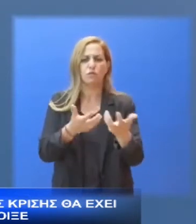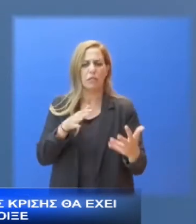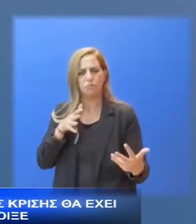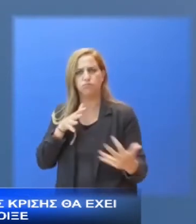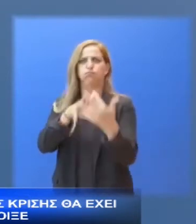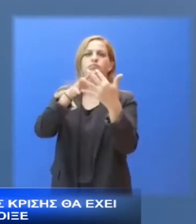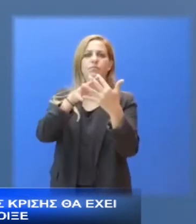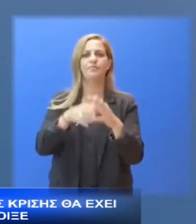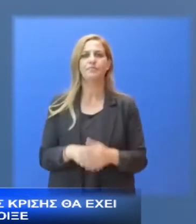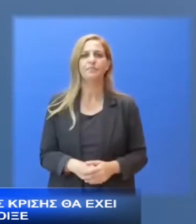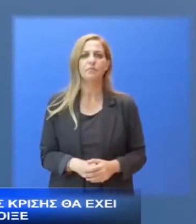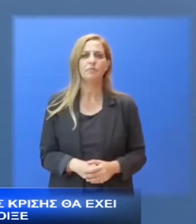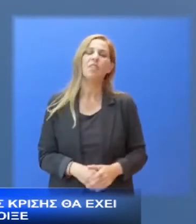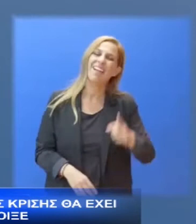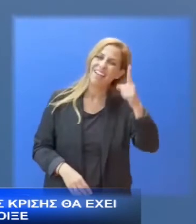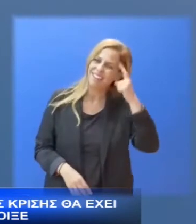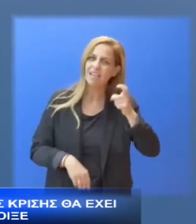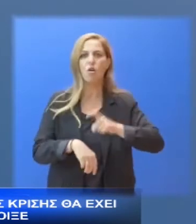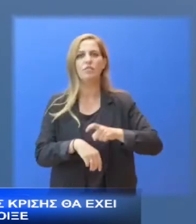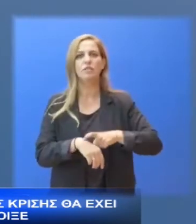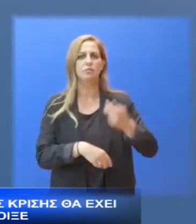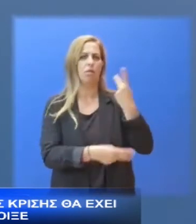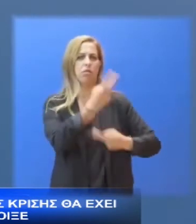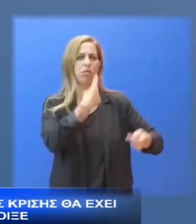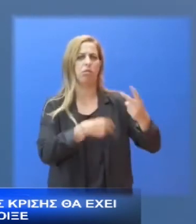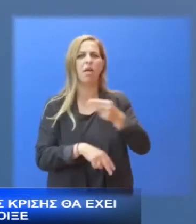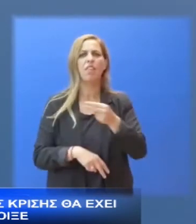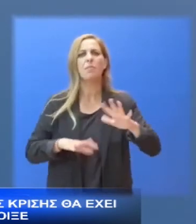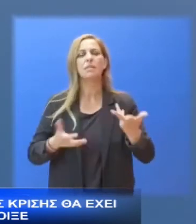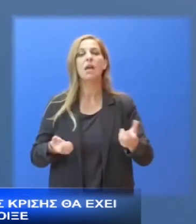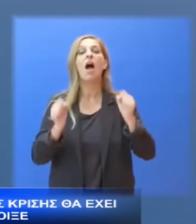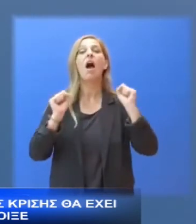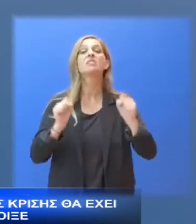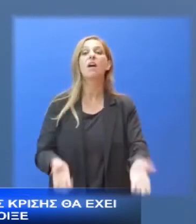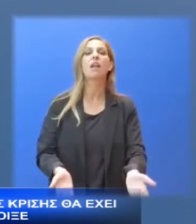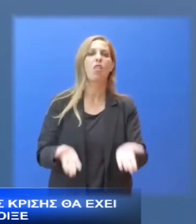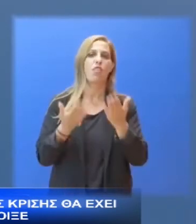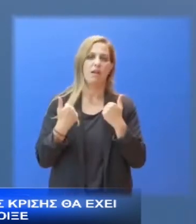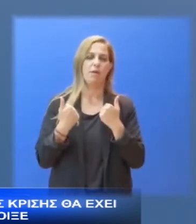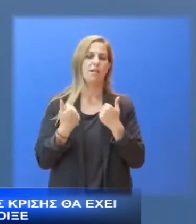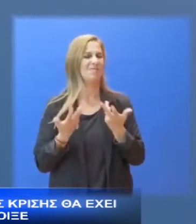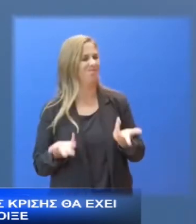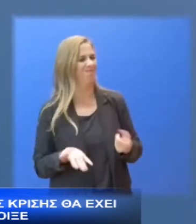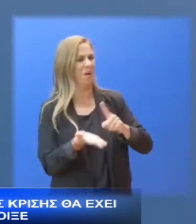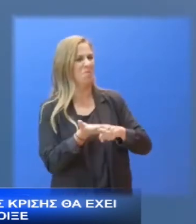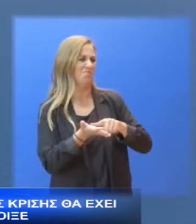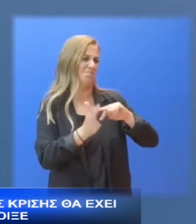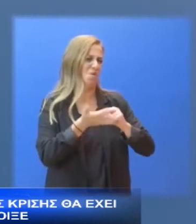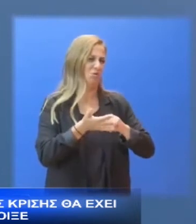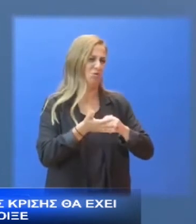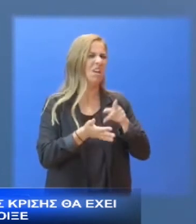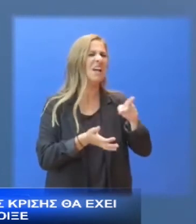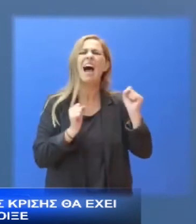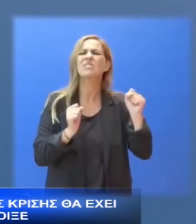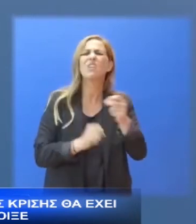περί ανασφάλειας, ας κατανοήσουν όσοι την ασκούν ότι την ασφάλεια την αντιλαμβάνονται πολύ φτωχά.